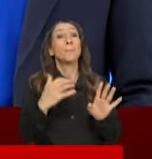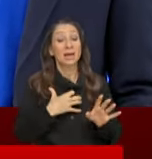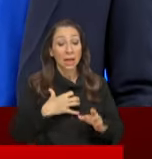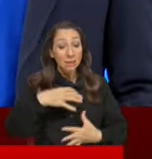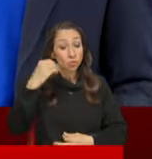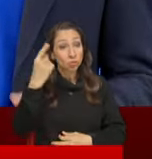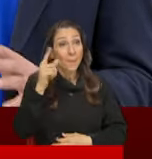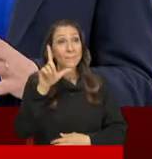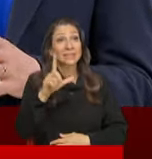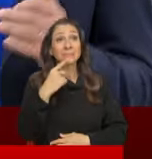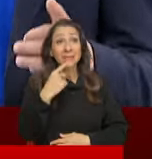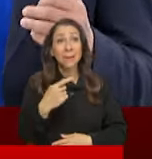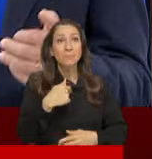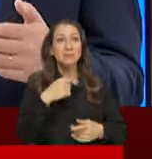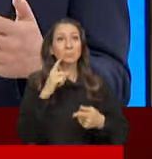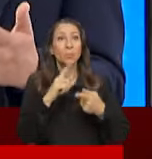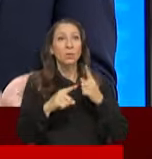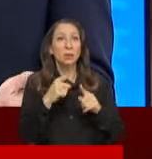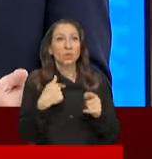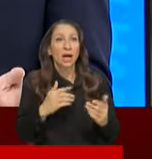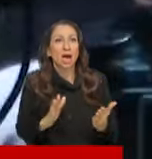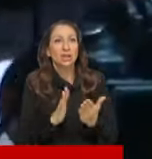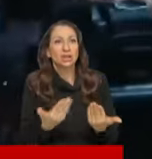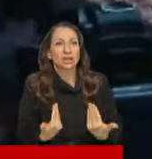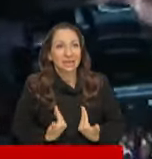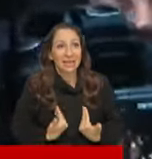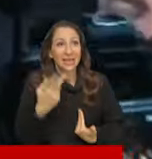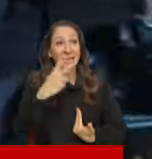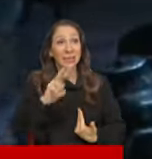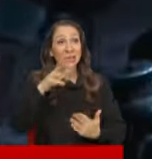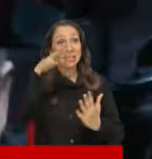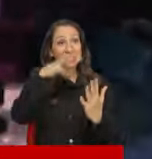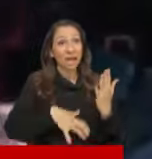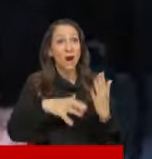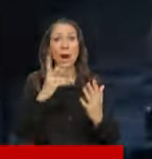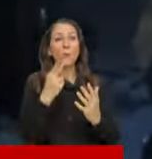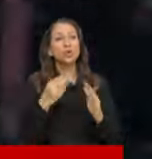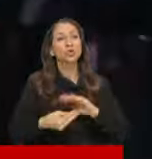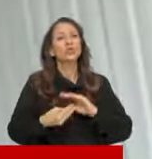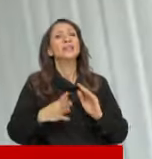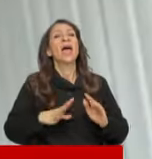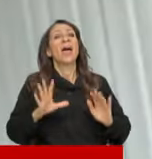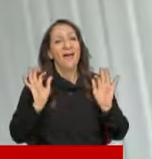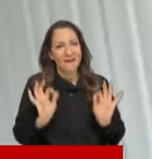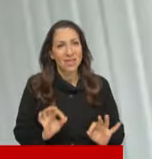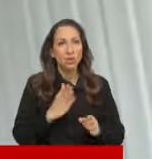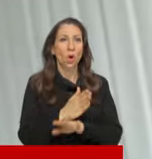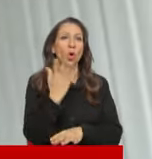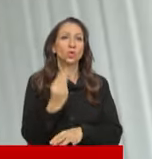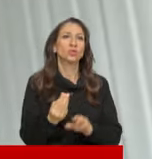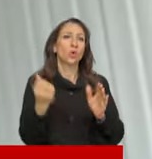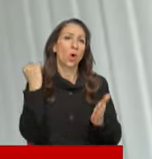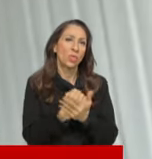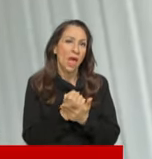düşünmeliyim dediğiniz anda biz Siyasette zaten buna karşı çıkıyoruz 27 sayfalık rapor zan'ın rüşvet istediği ses kaydının doğru olduğunu